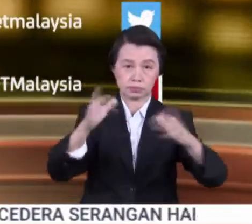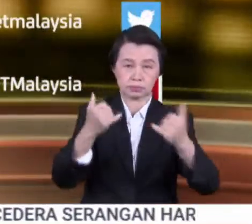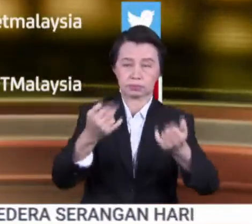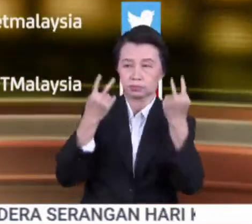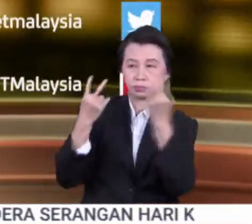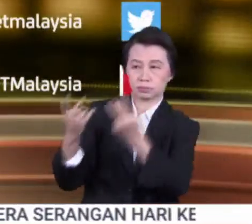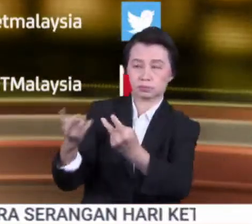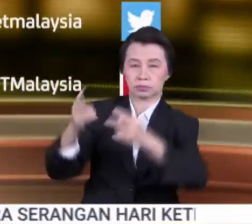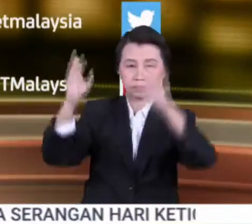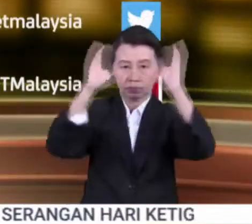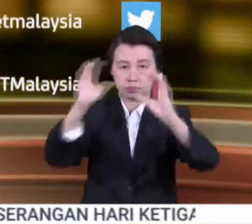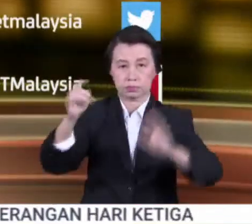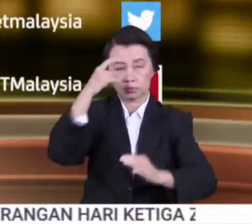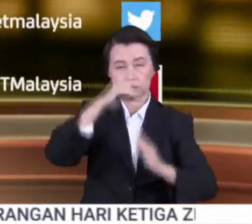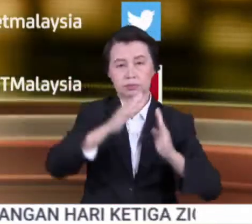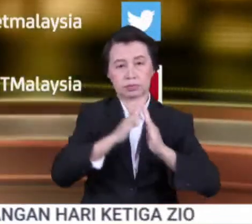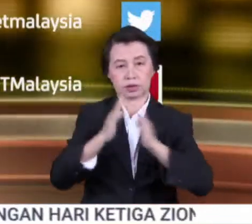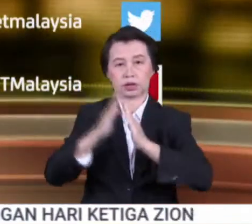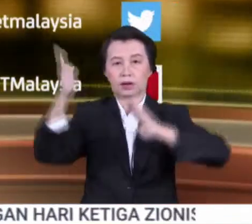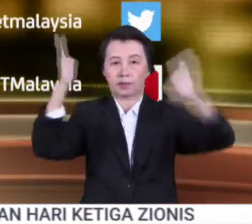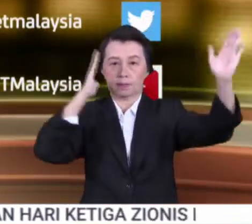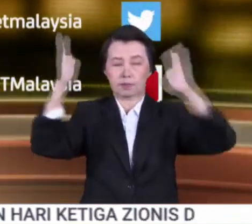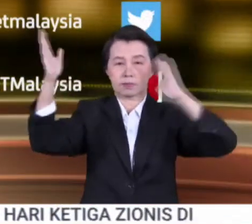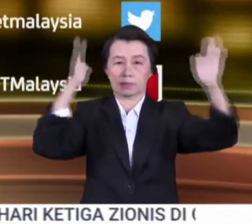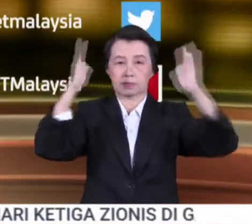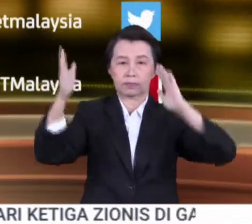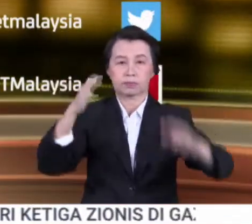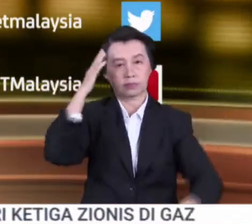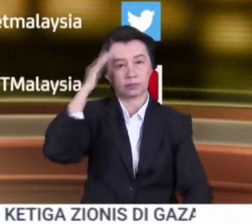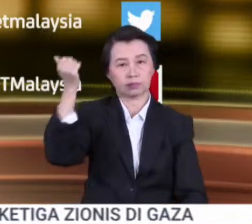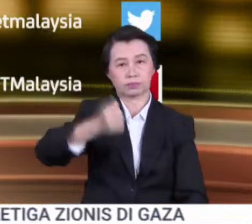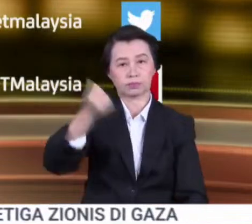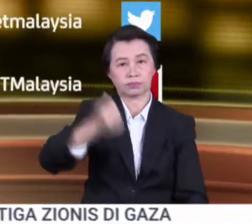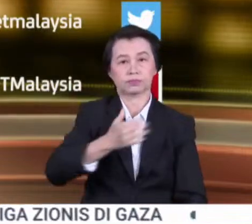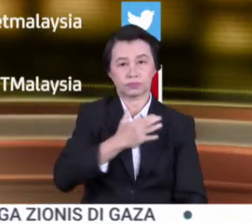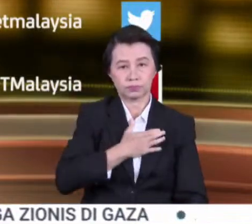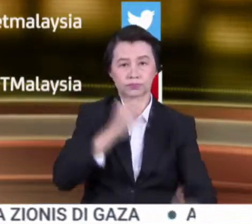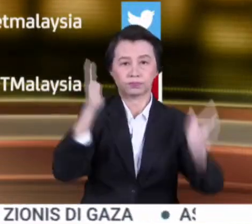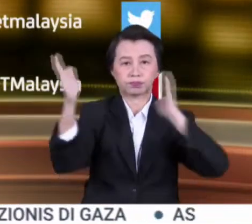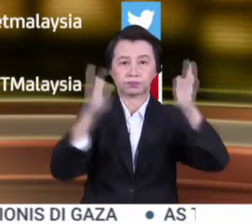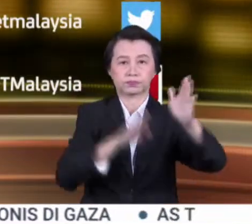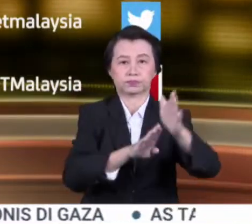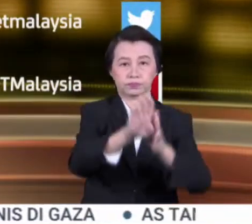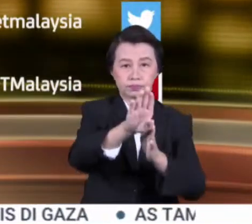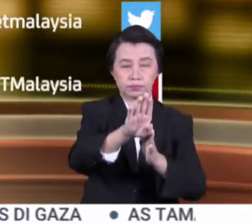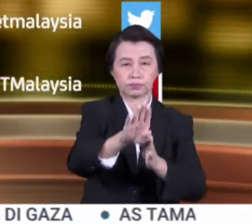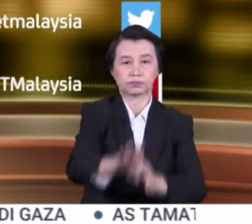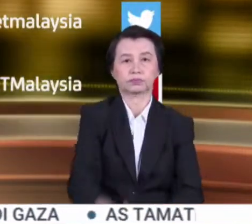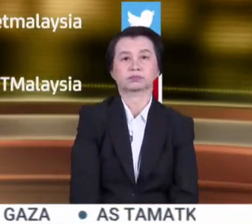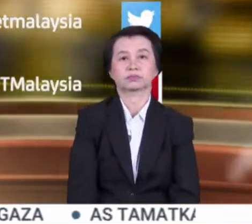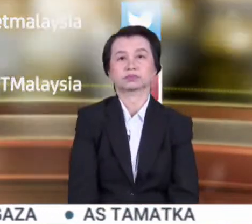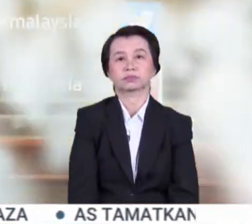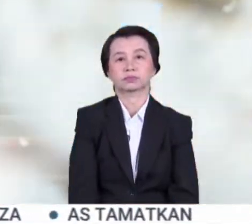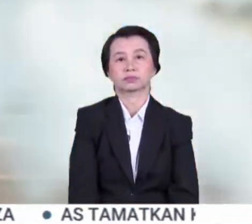lihat tinjauan cuaca bagi bandar-bandar utama di seluruh negara. Assalamualaikum dan salam Malaysia Madani.